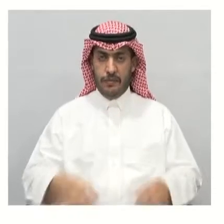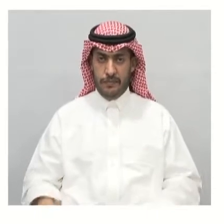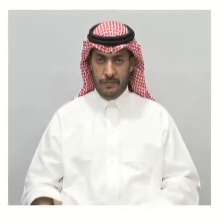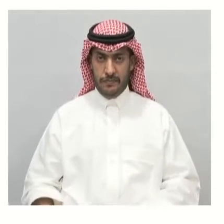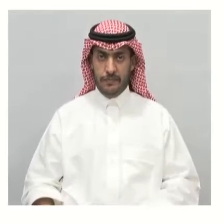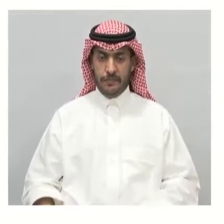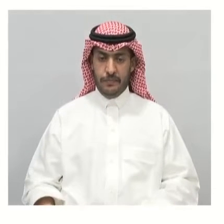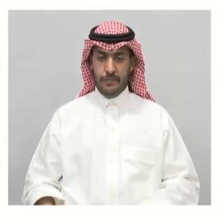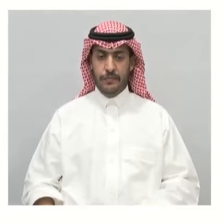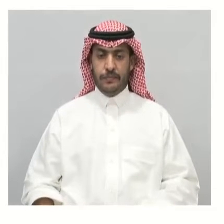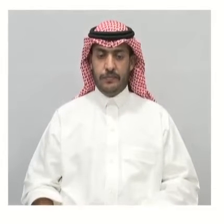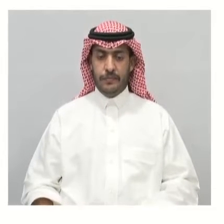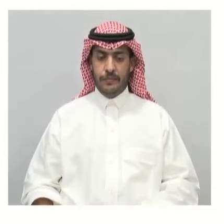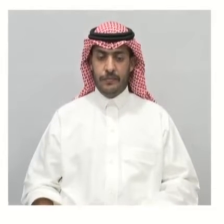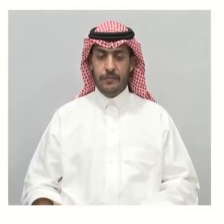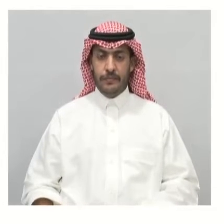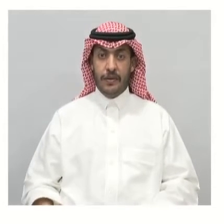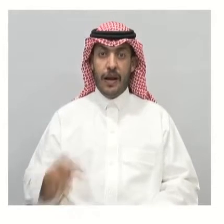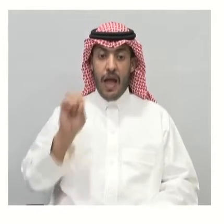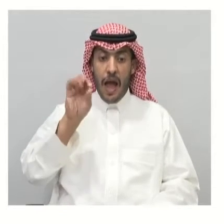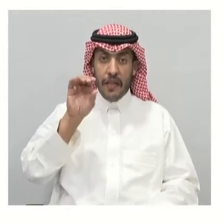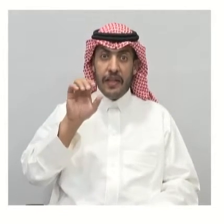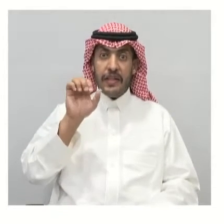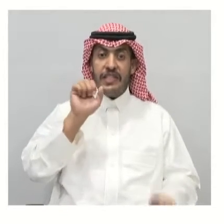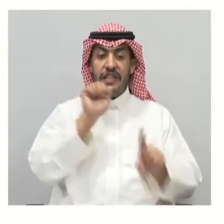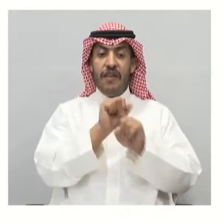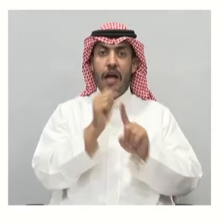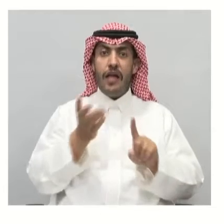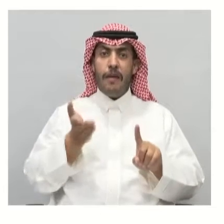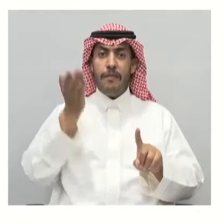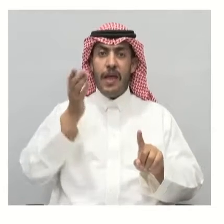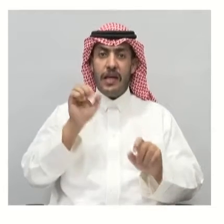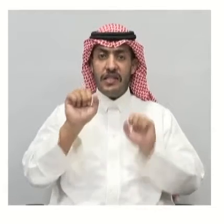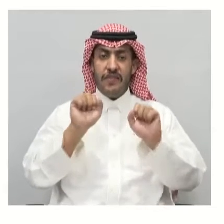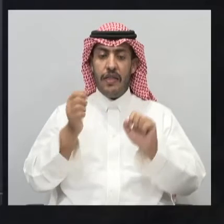معه عدد وعددي صفات